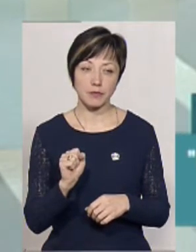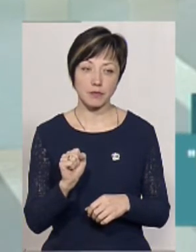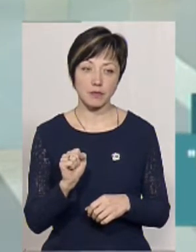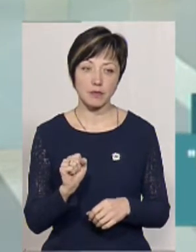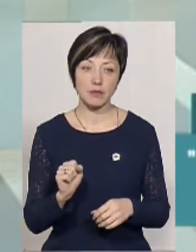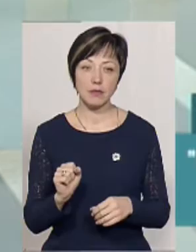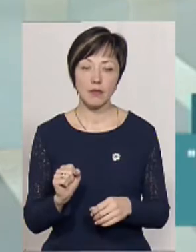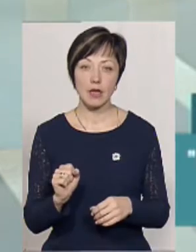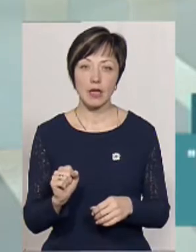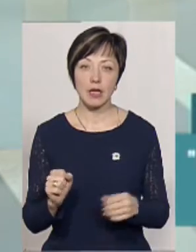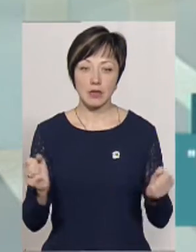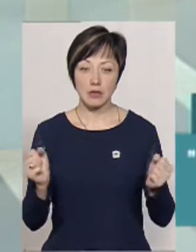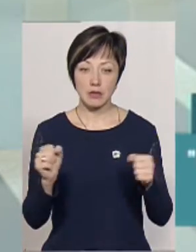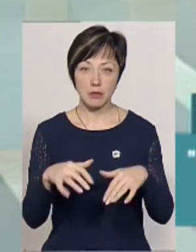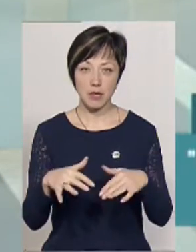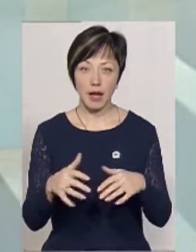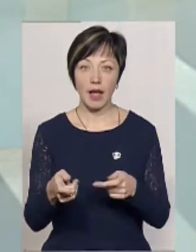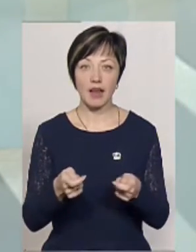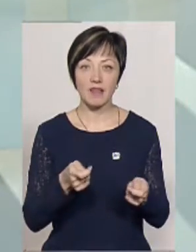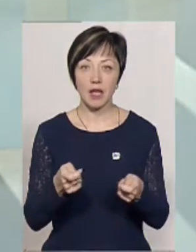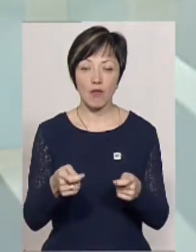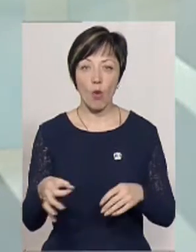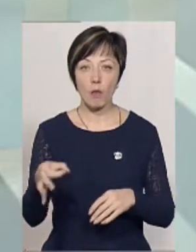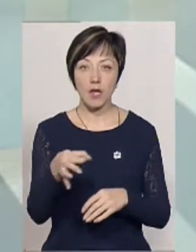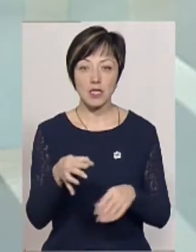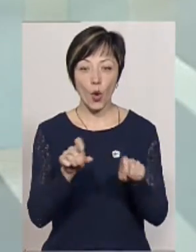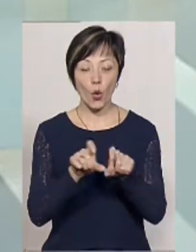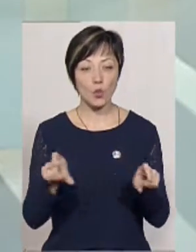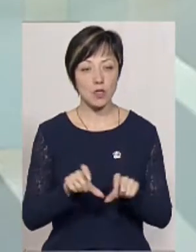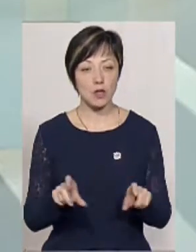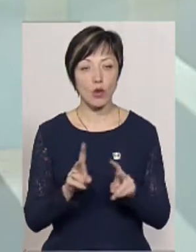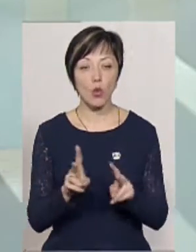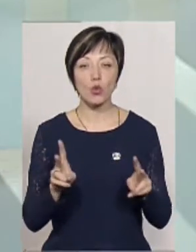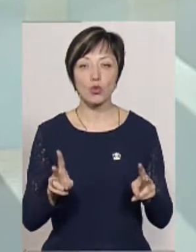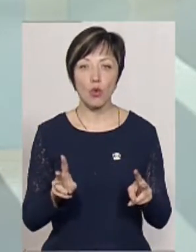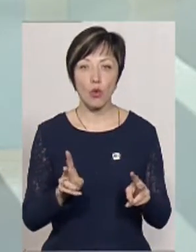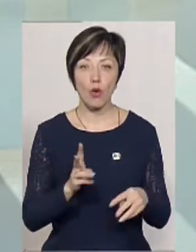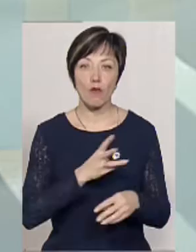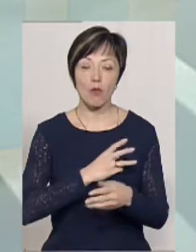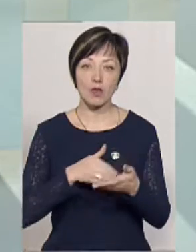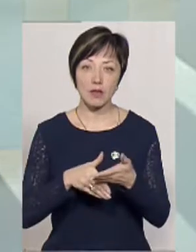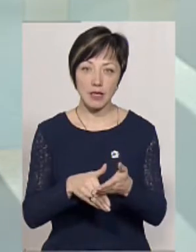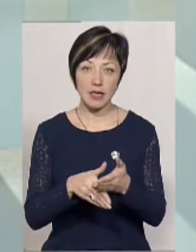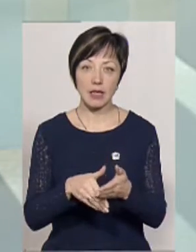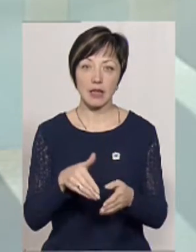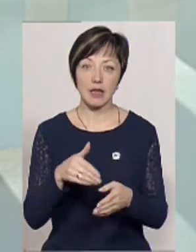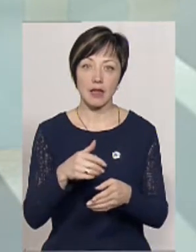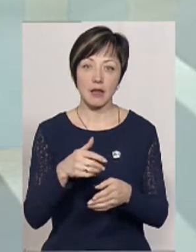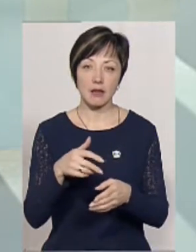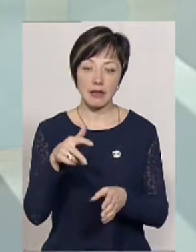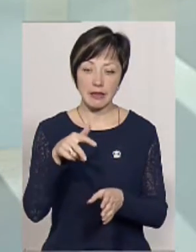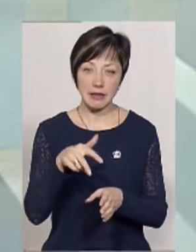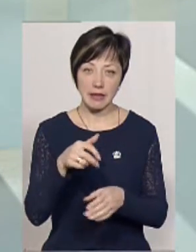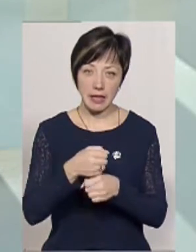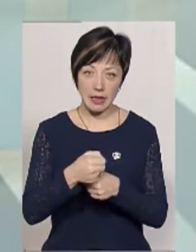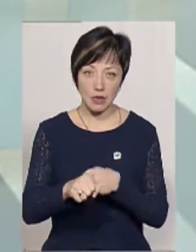збір робили керівники обласних установ. Тобто, а хто вже вмотивував чи, скажімо, натиснув на керівників обласних